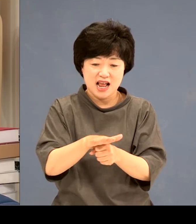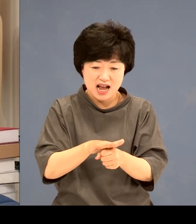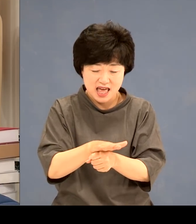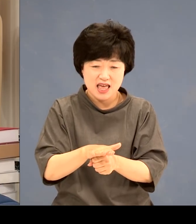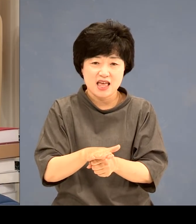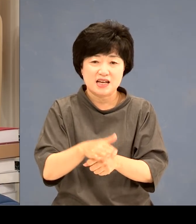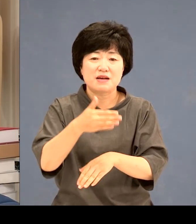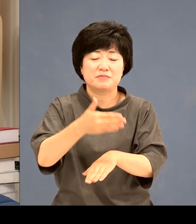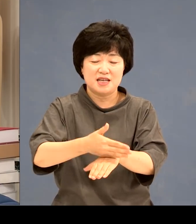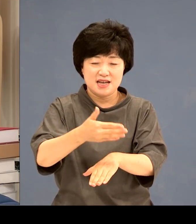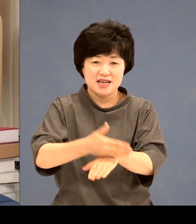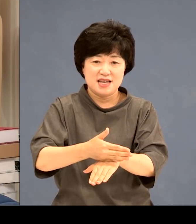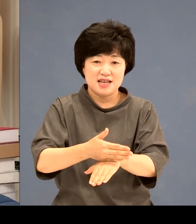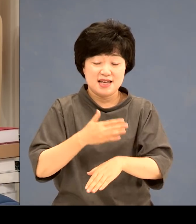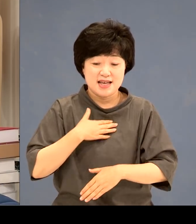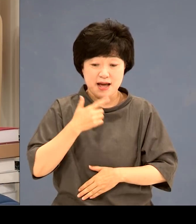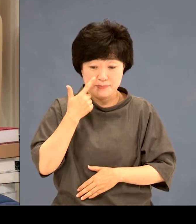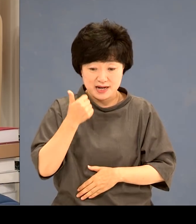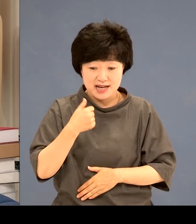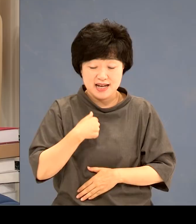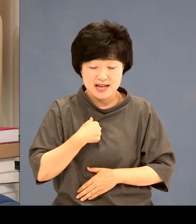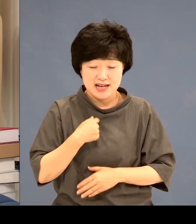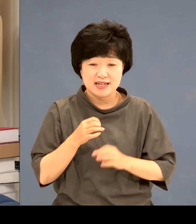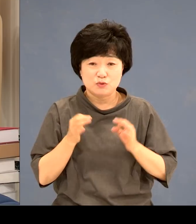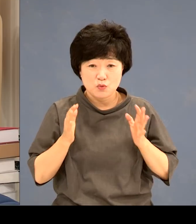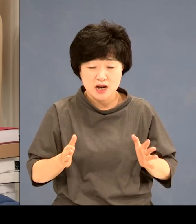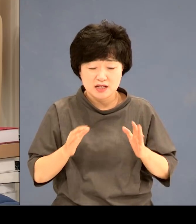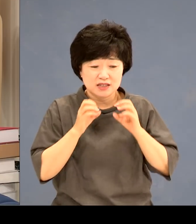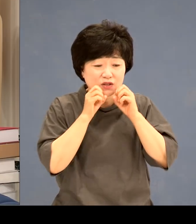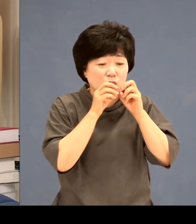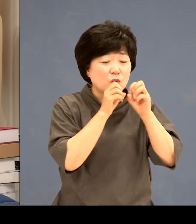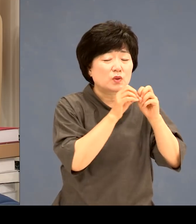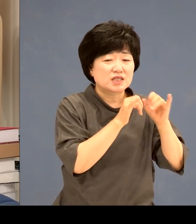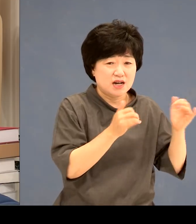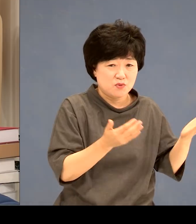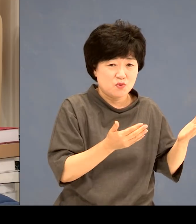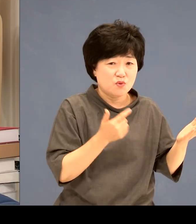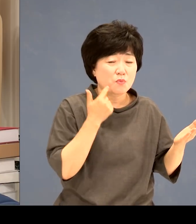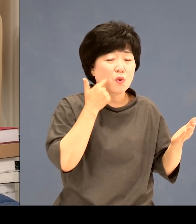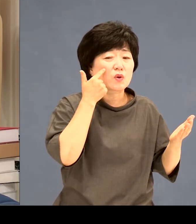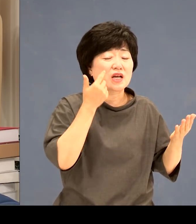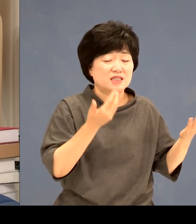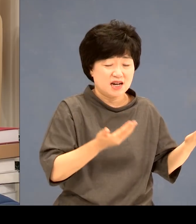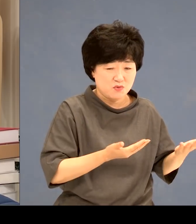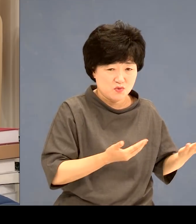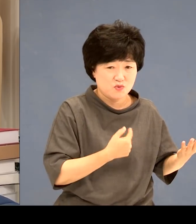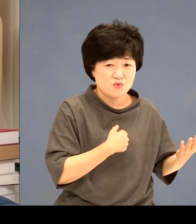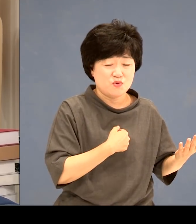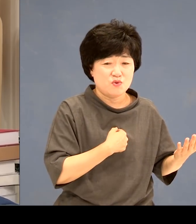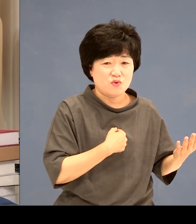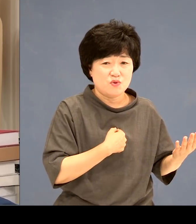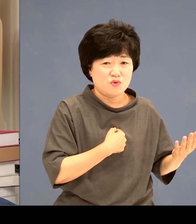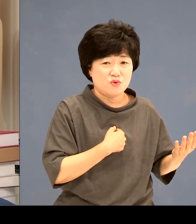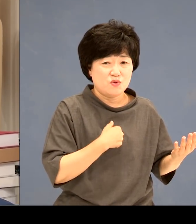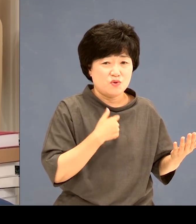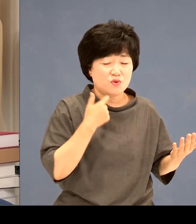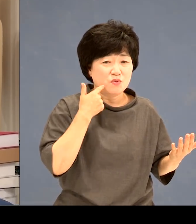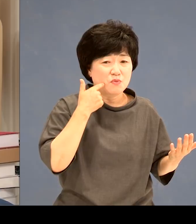너무 사랑하고 감사하고 아빠가 그동안 선교사지만 목회자지만